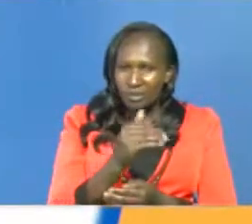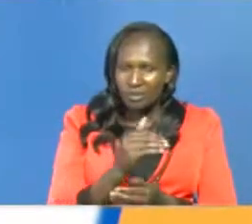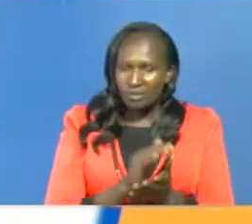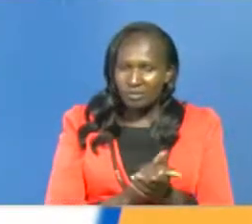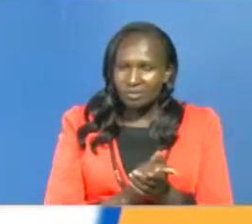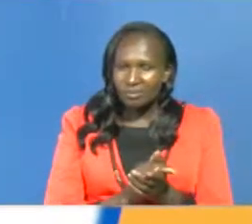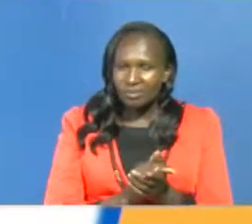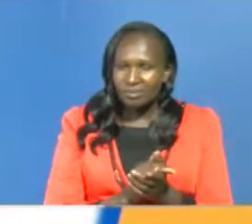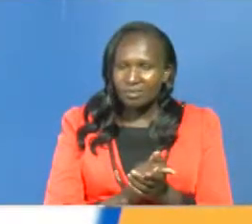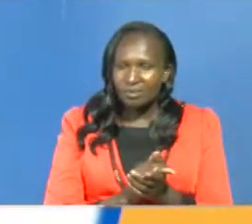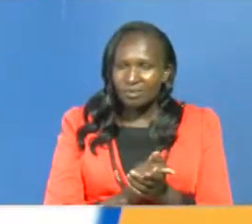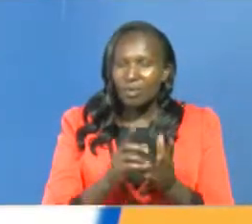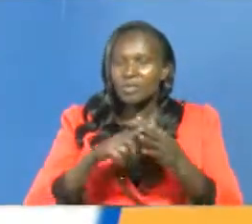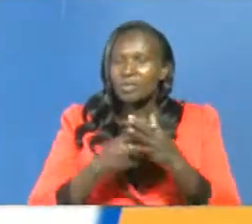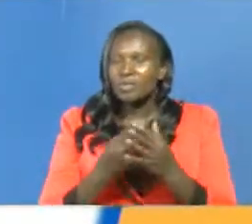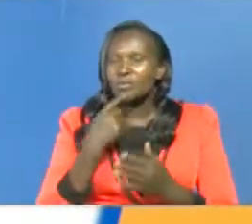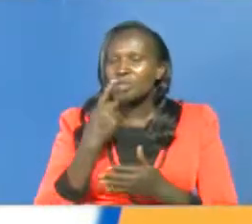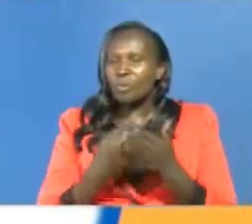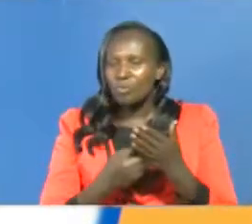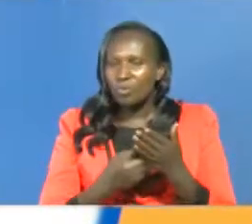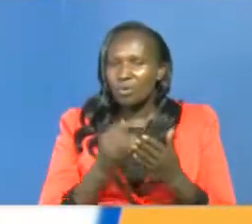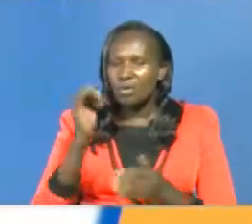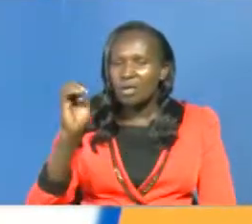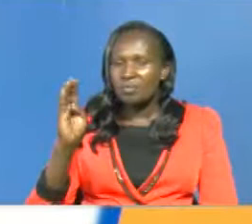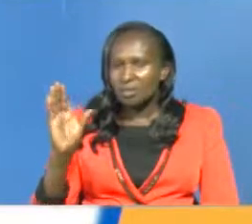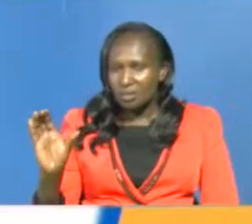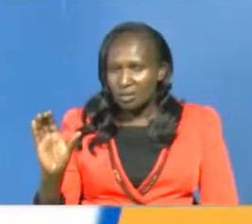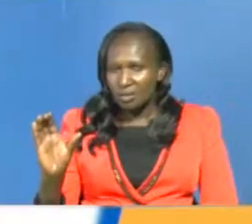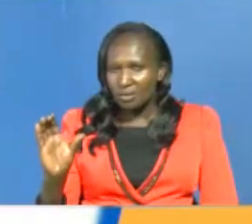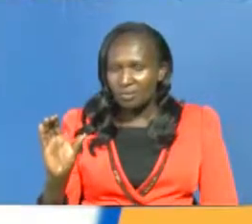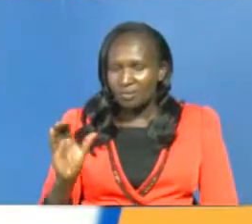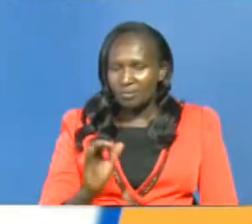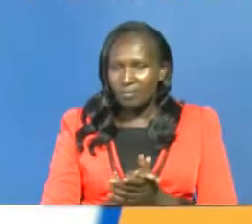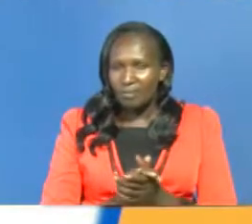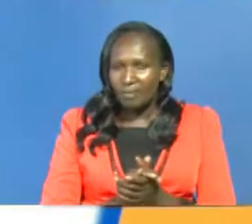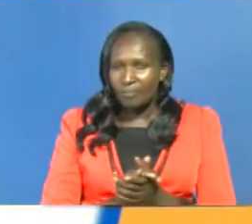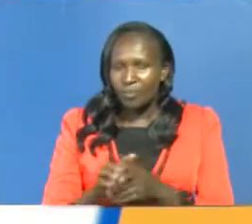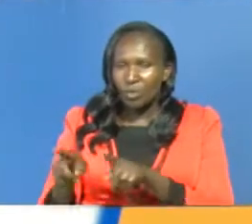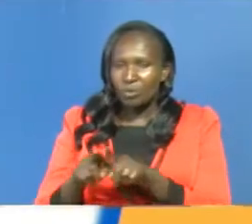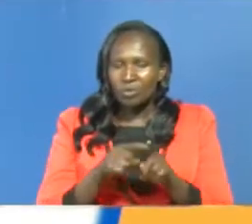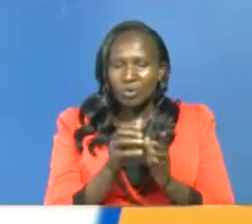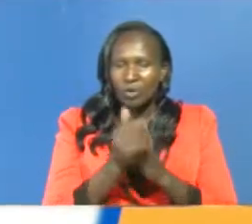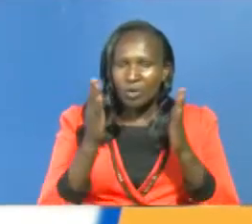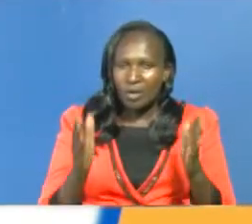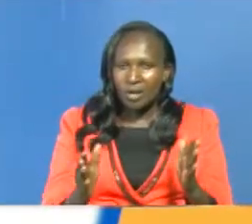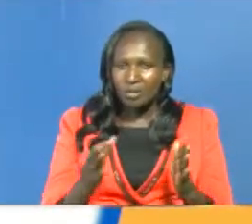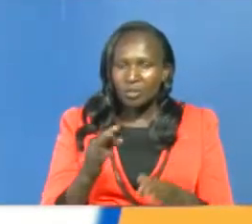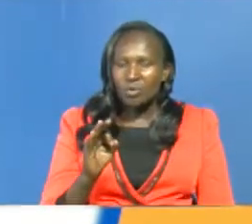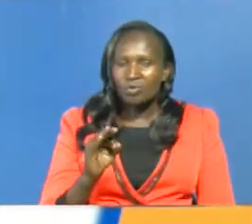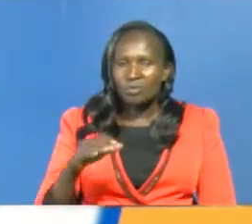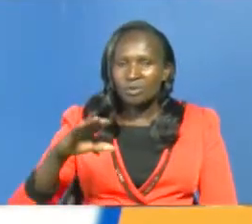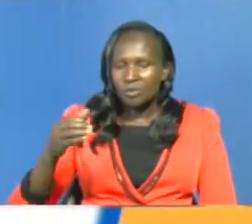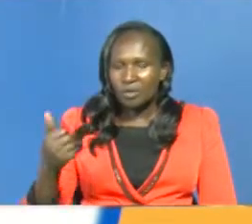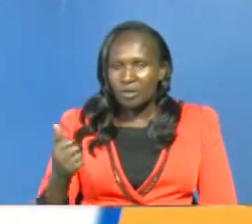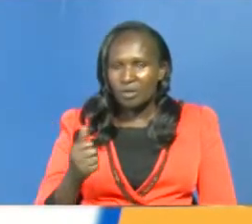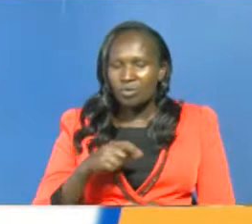defeat others waanze kusema ya kwamba IEBC was not properly constituted. Nao viongozi wa Uasin Gishu wameendelea